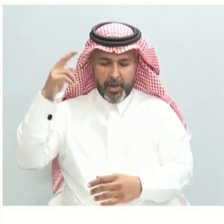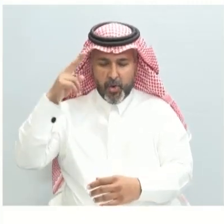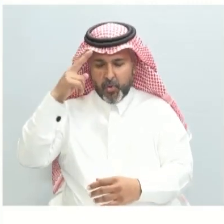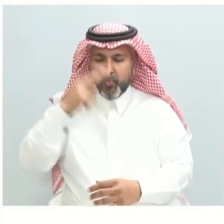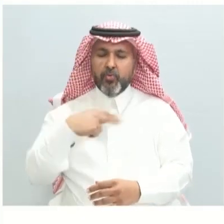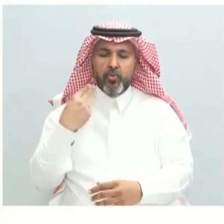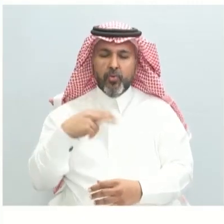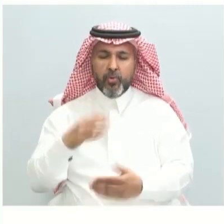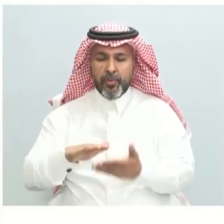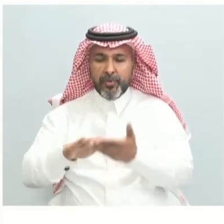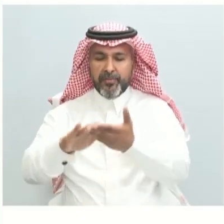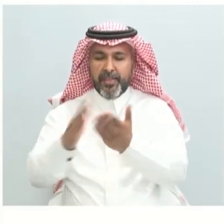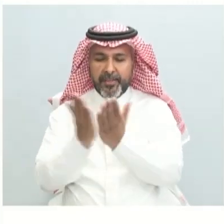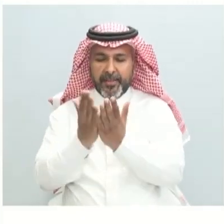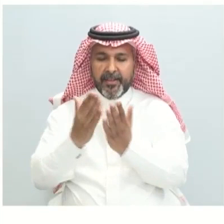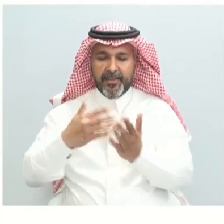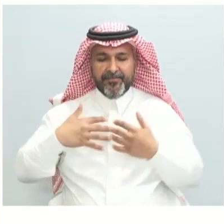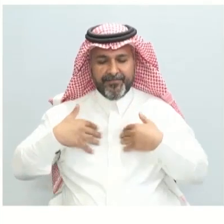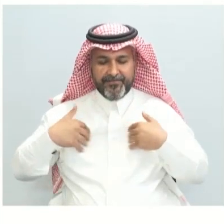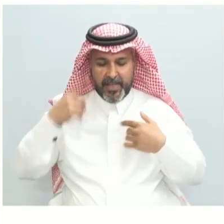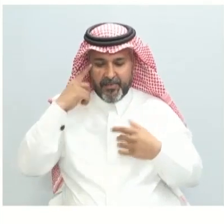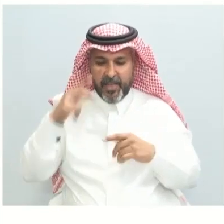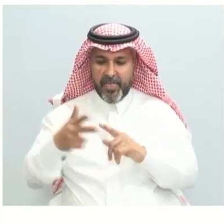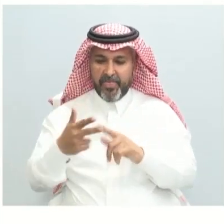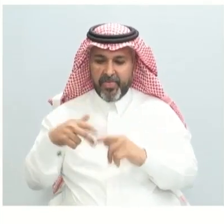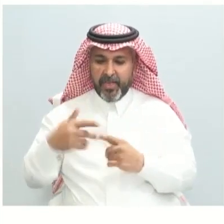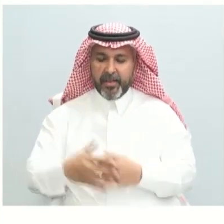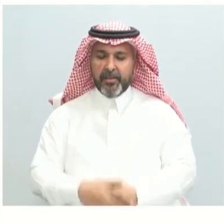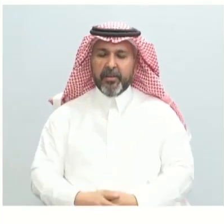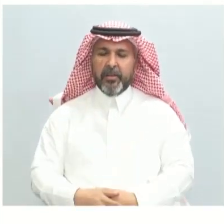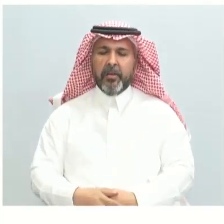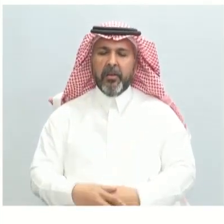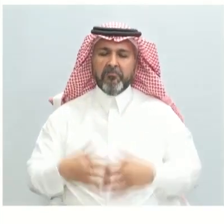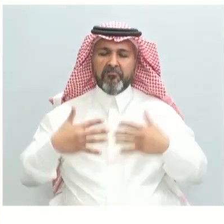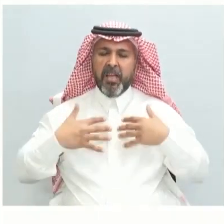باء الافتخار من منجزات الوطن ليس